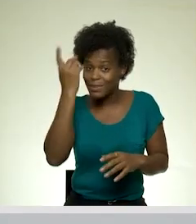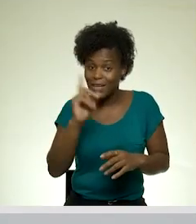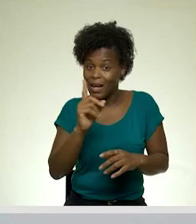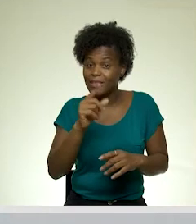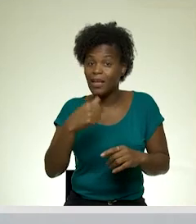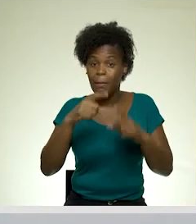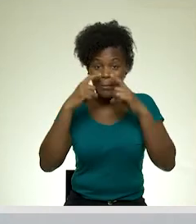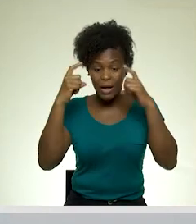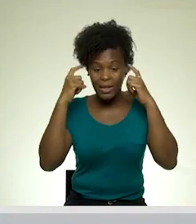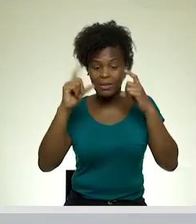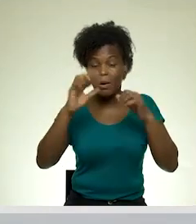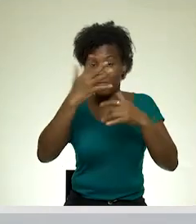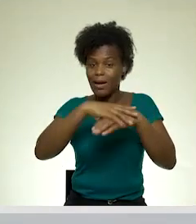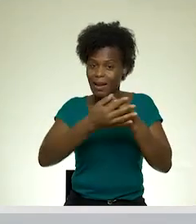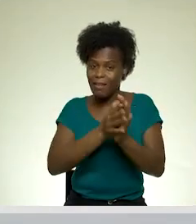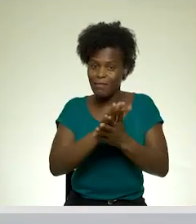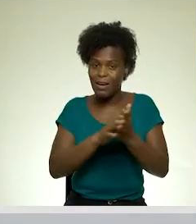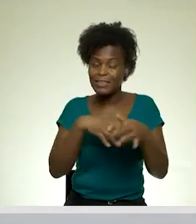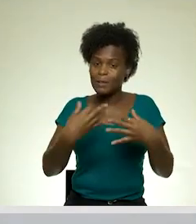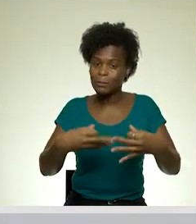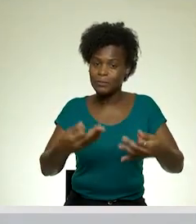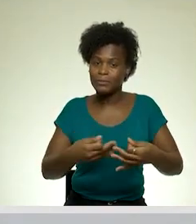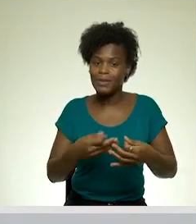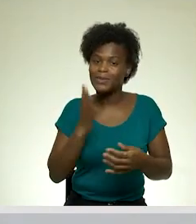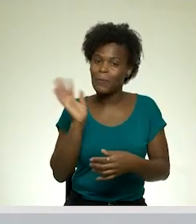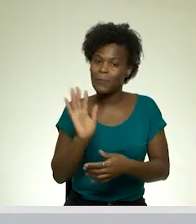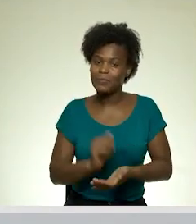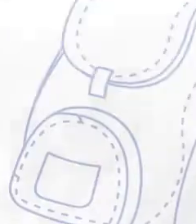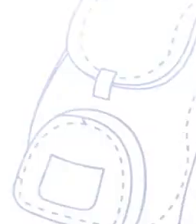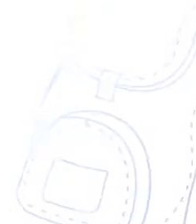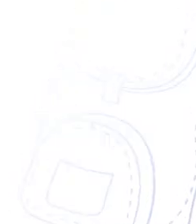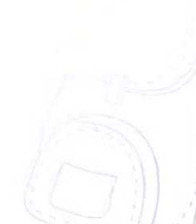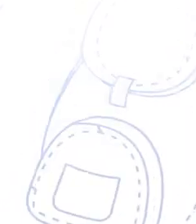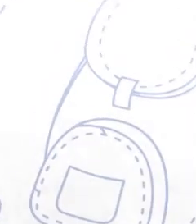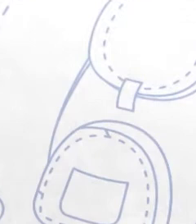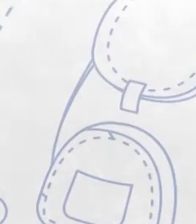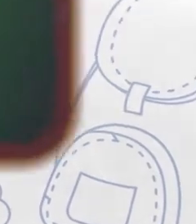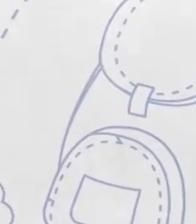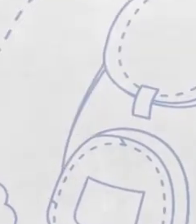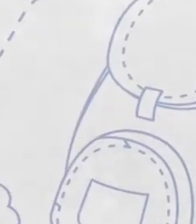porter ton masque et de laver les mains avec fréquence. À bientôt!